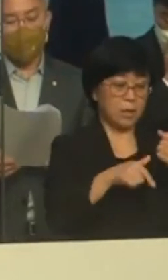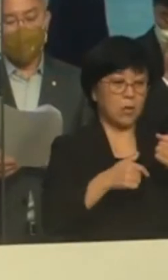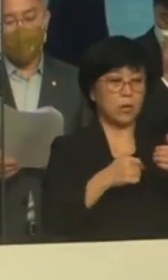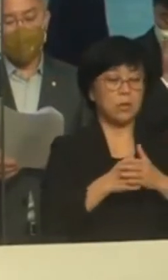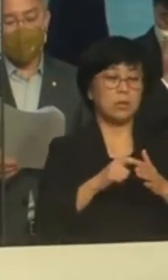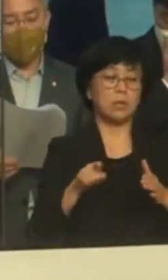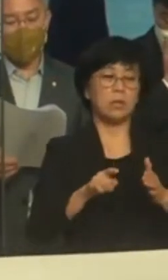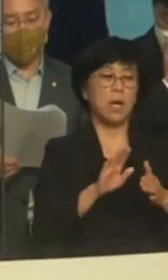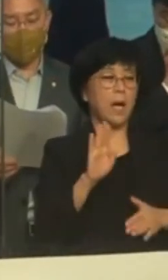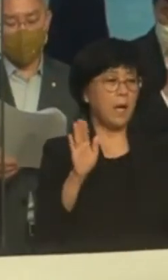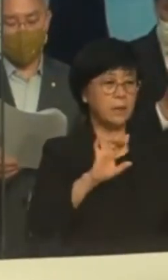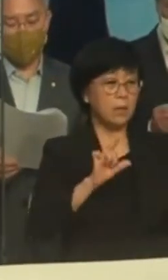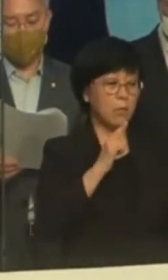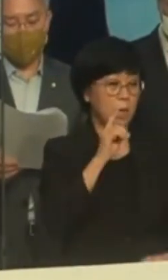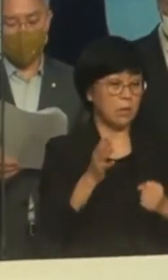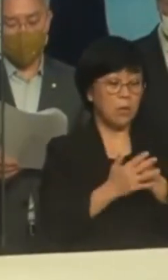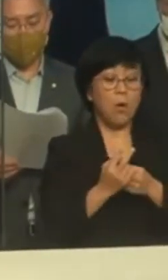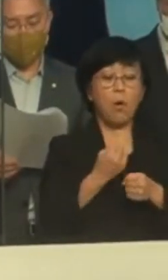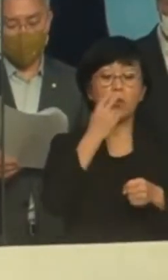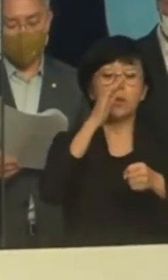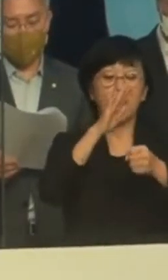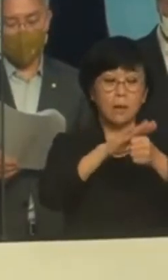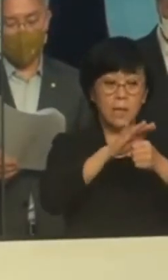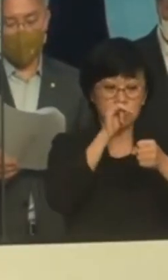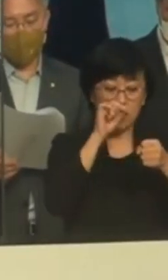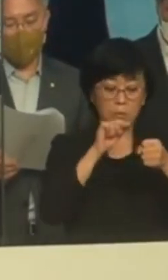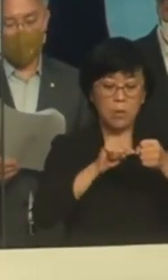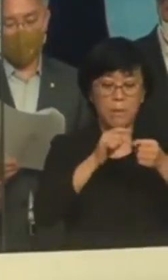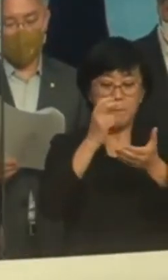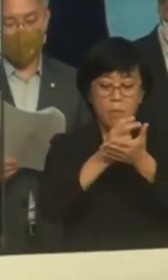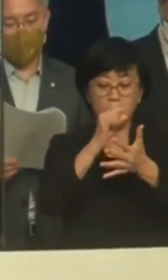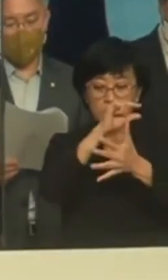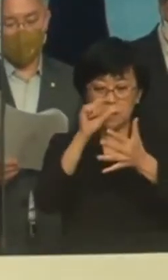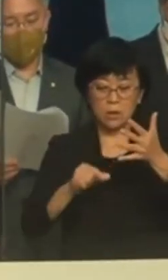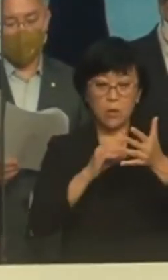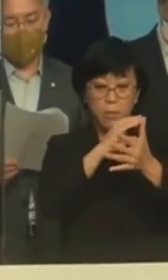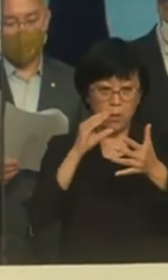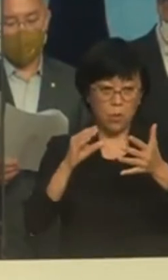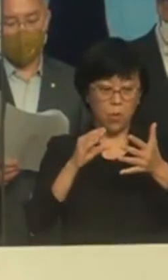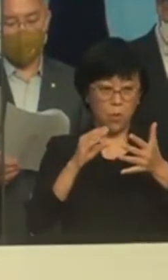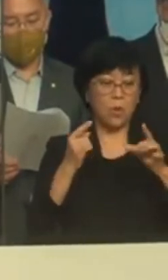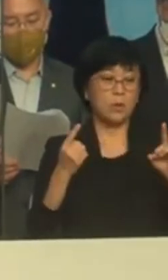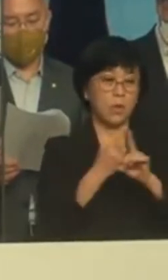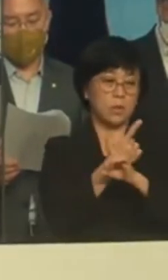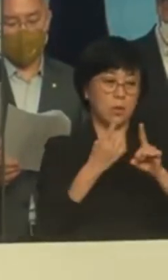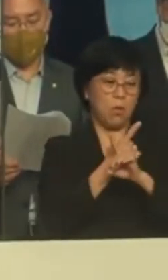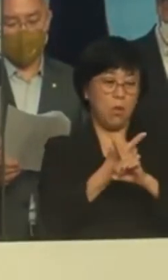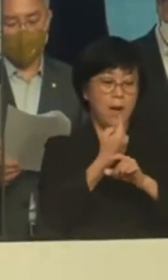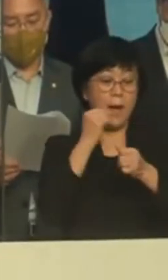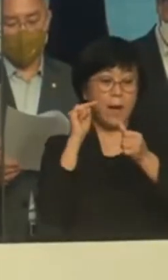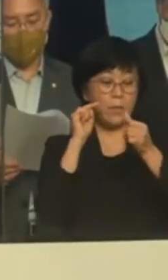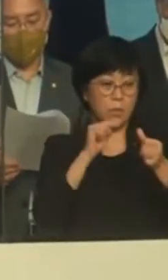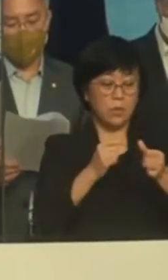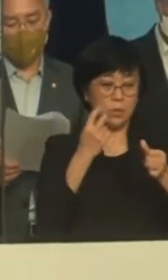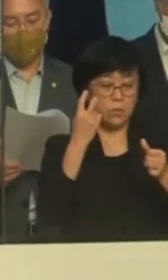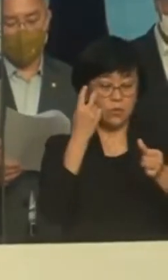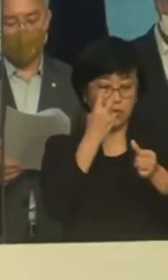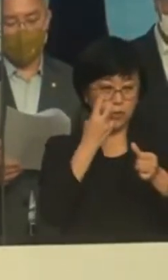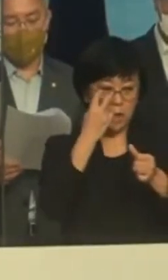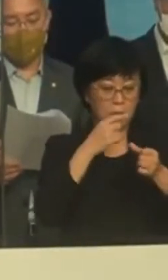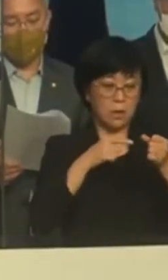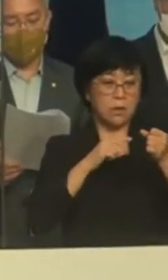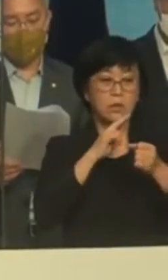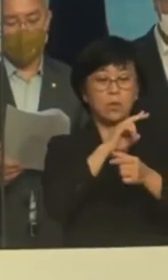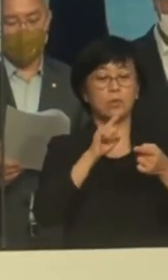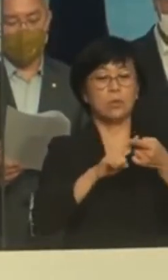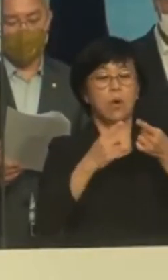부정하자는 취지가 아니며 억울함은 법 절차대로 바로잡더라도 청와대 하명에 따른 기획수사 의혹은 반드시